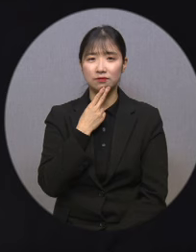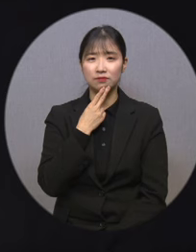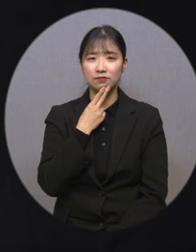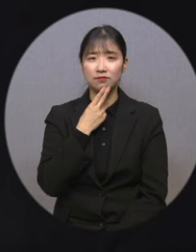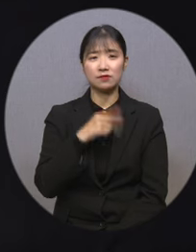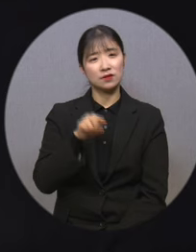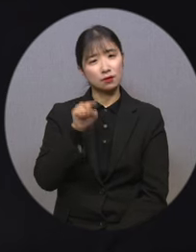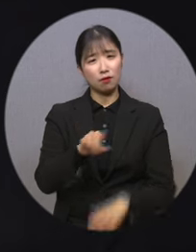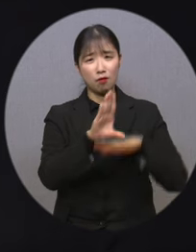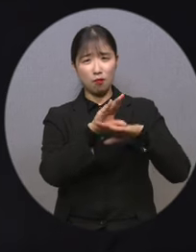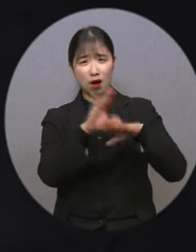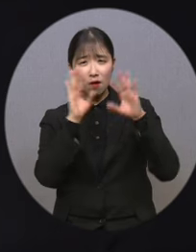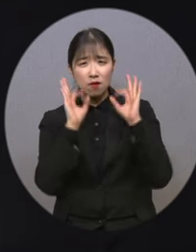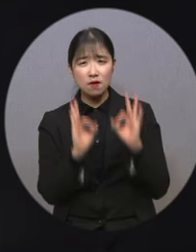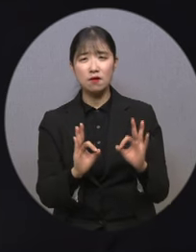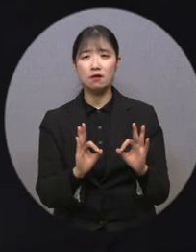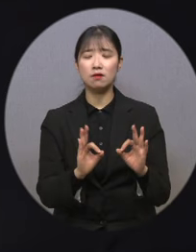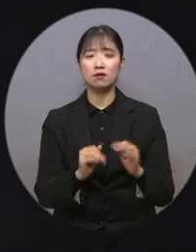그러니까 그런 방송을 볼 때